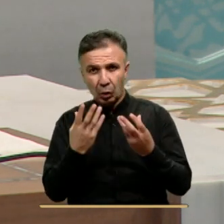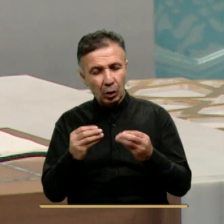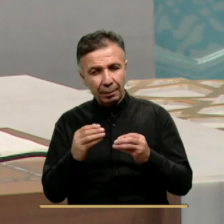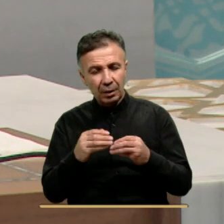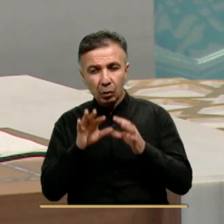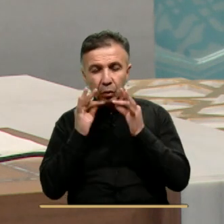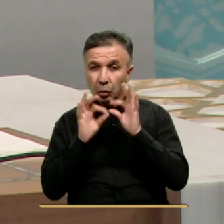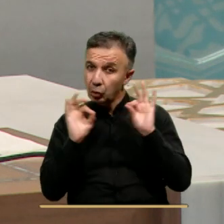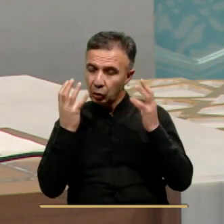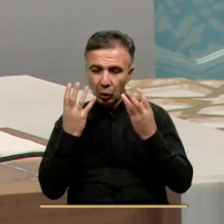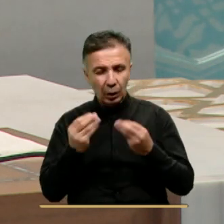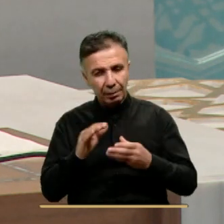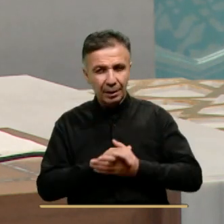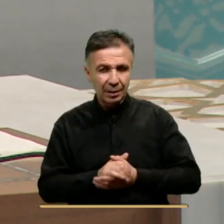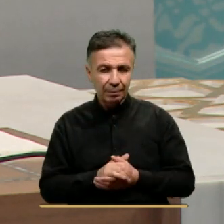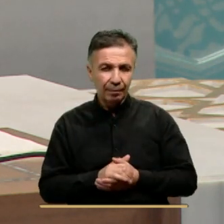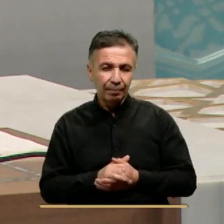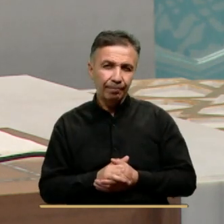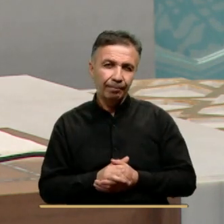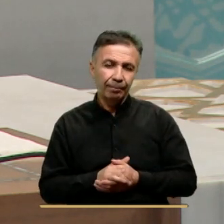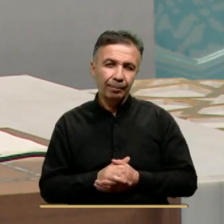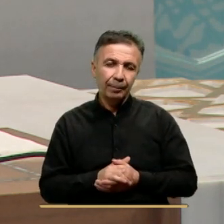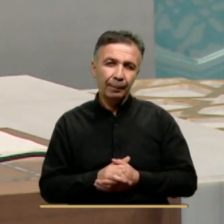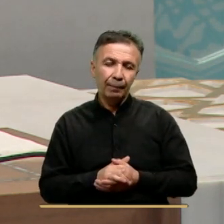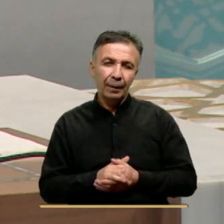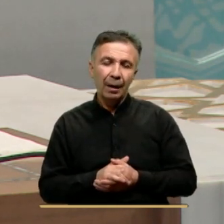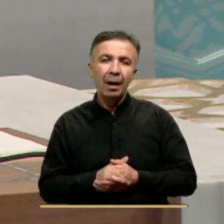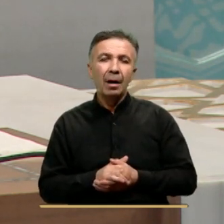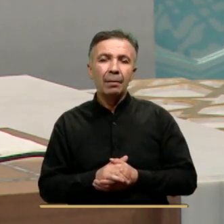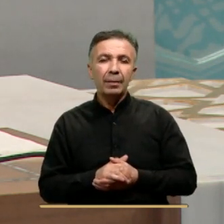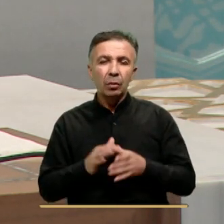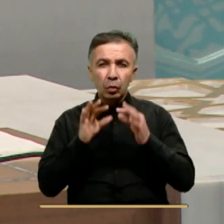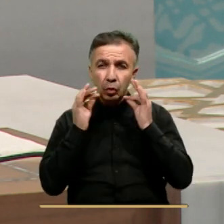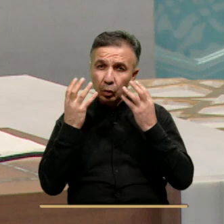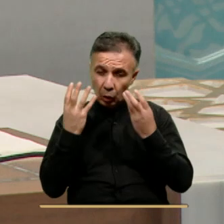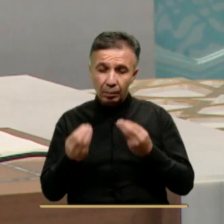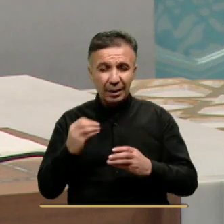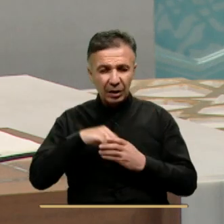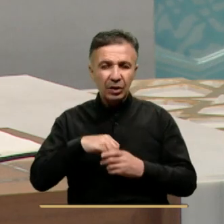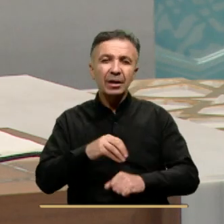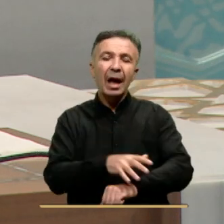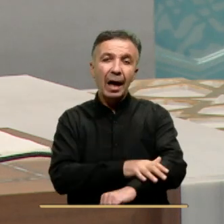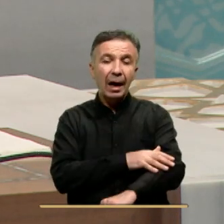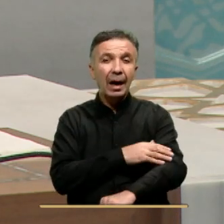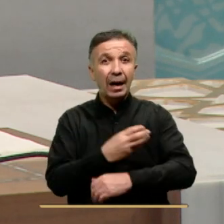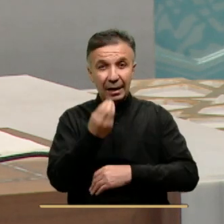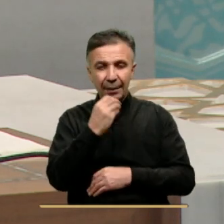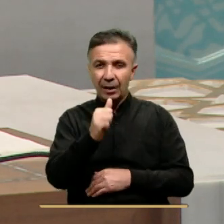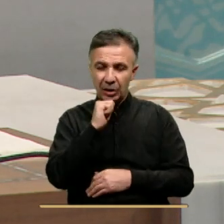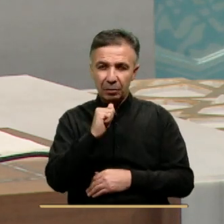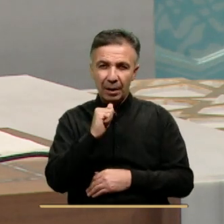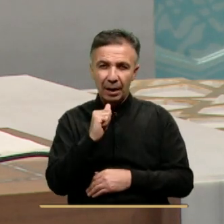huzurumuz temelinde Helal Helal Lokma helalle dolu bir ömür yaşama vardır